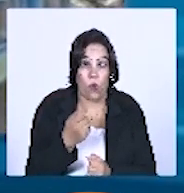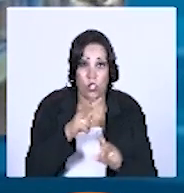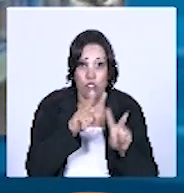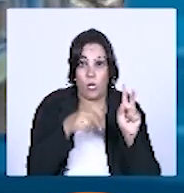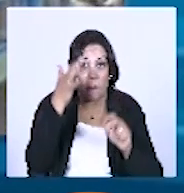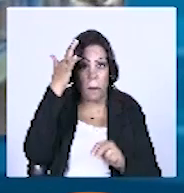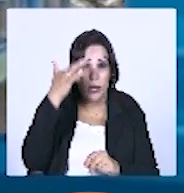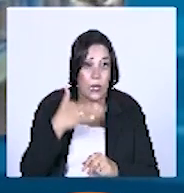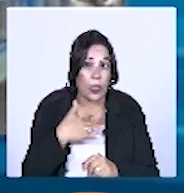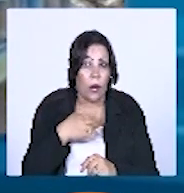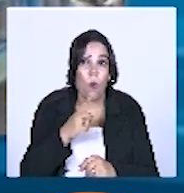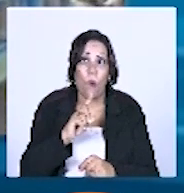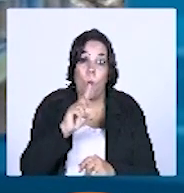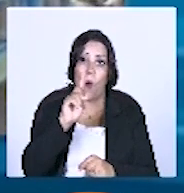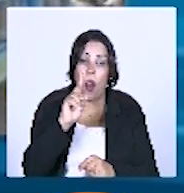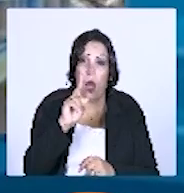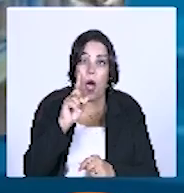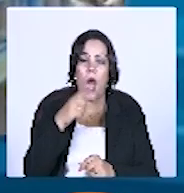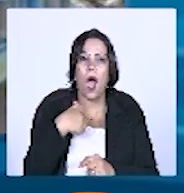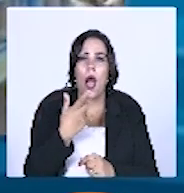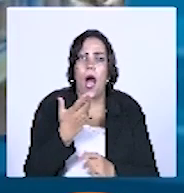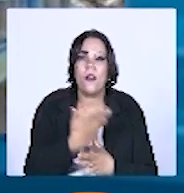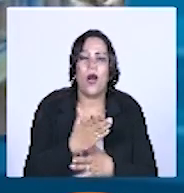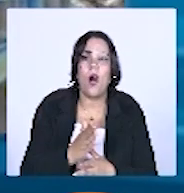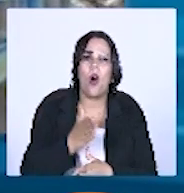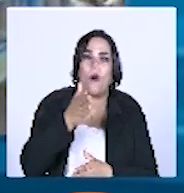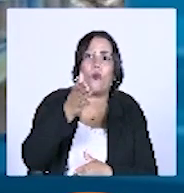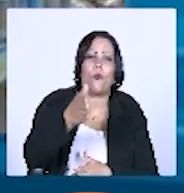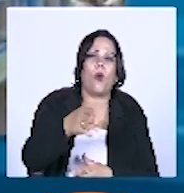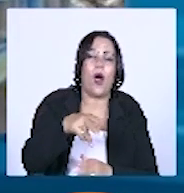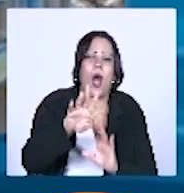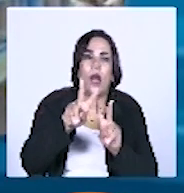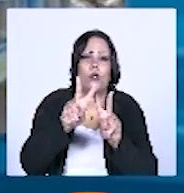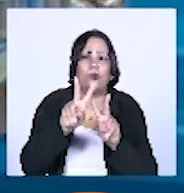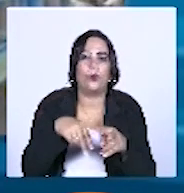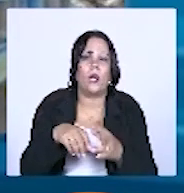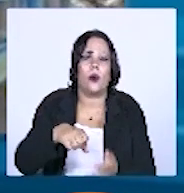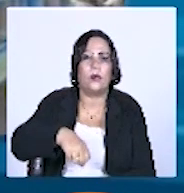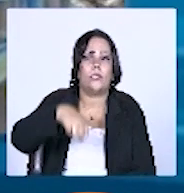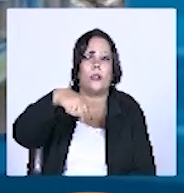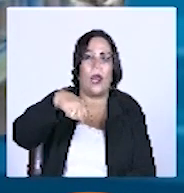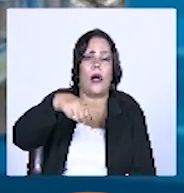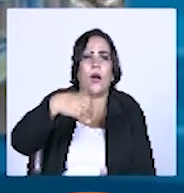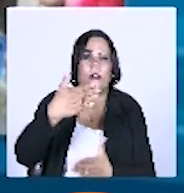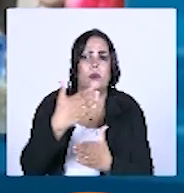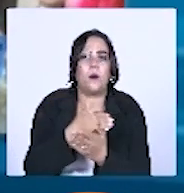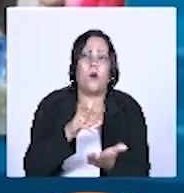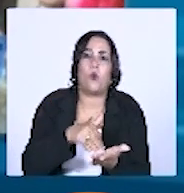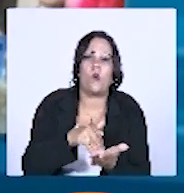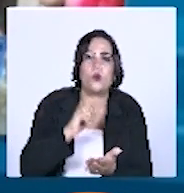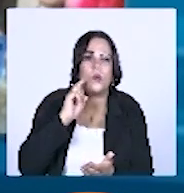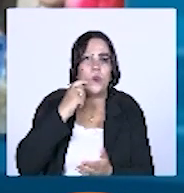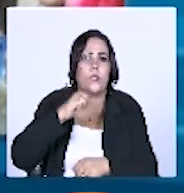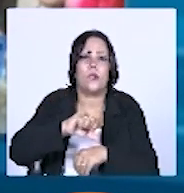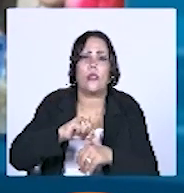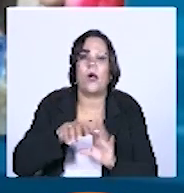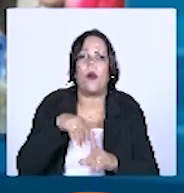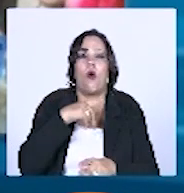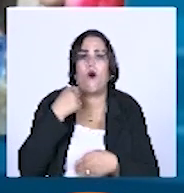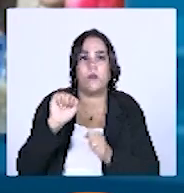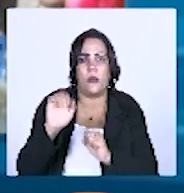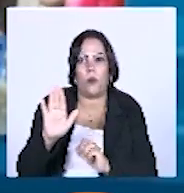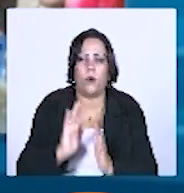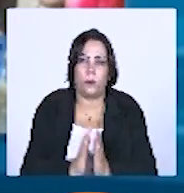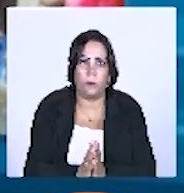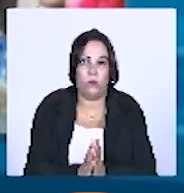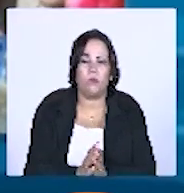بيها ولا دعم عيني اروح اخد سلع من عند البقال الخاص بالتموين